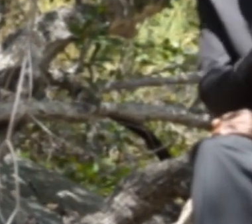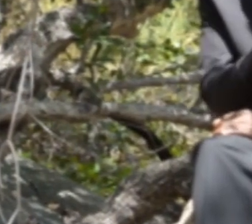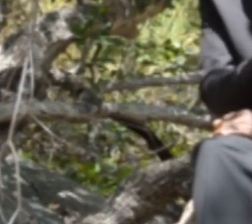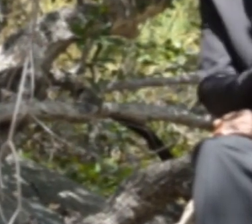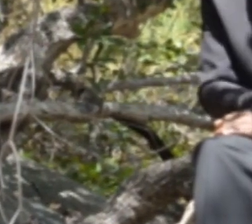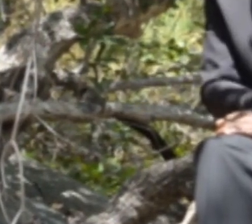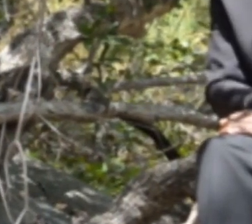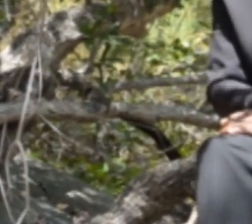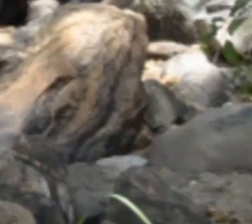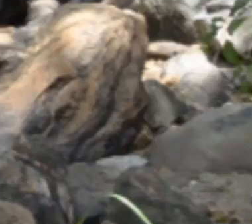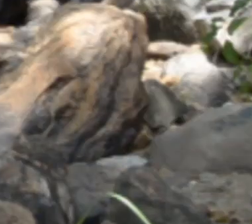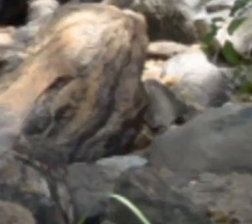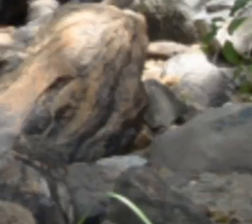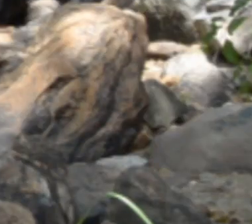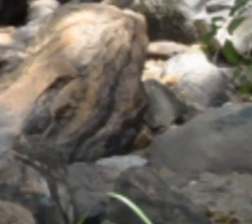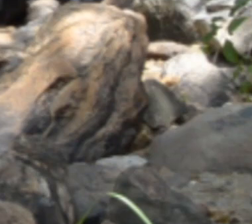kuunganidzai